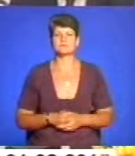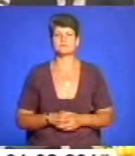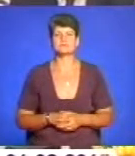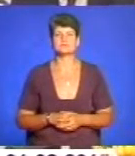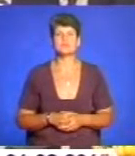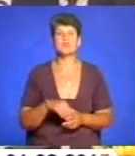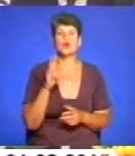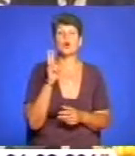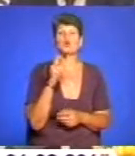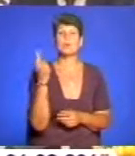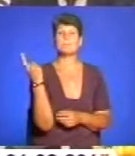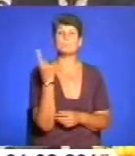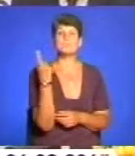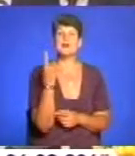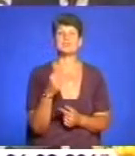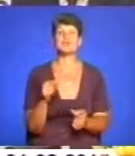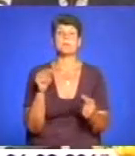Хто перший проти